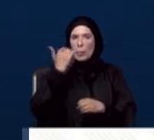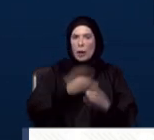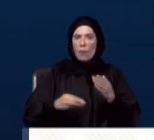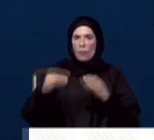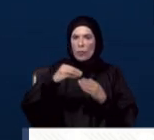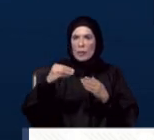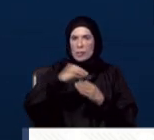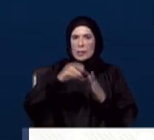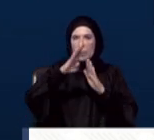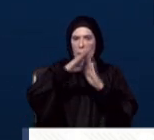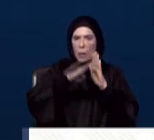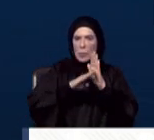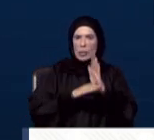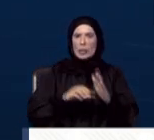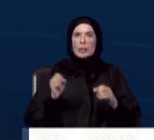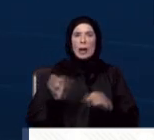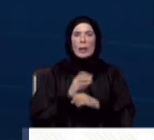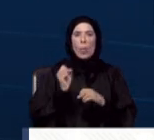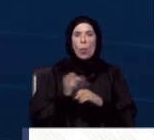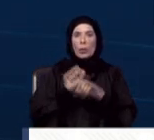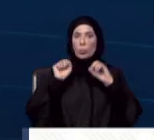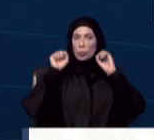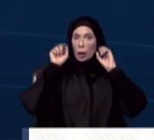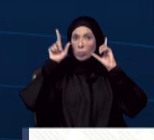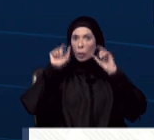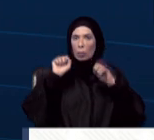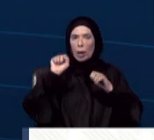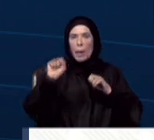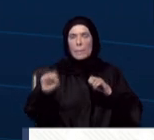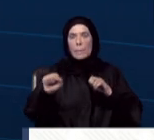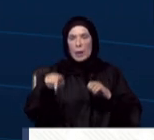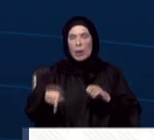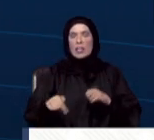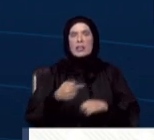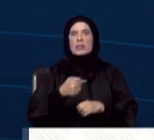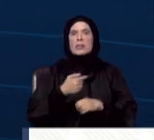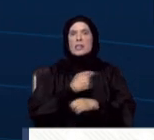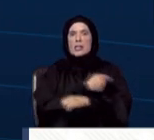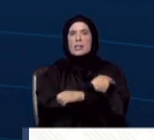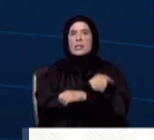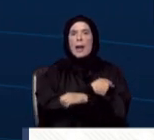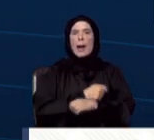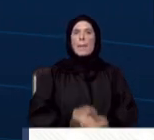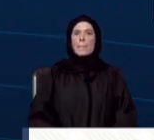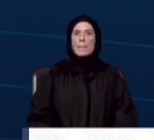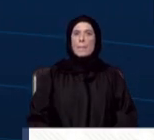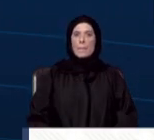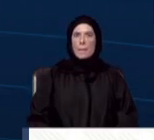حاسما في تعزيز برامج التعليم والتوعيه المتعلقه بهذا الجانب